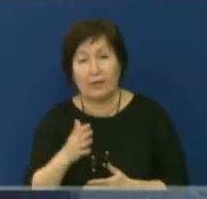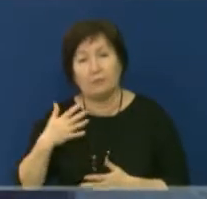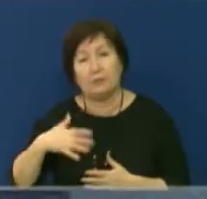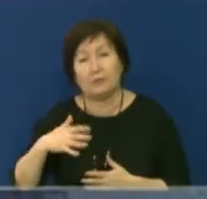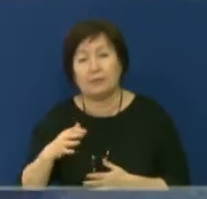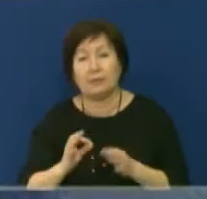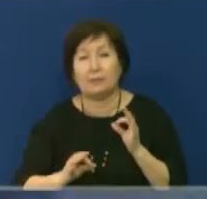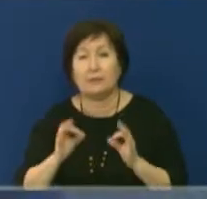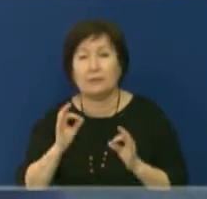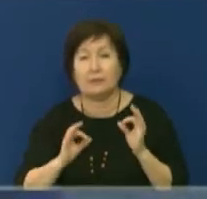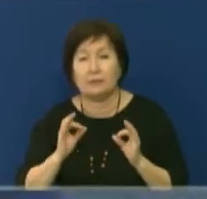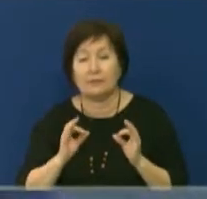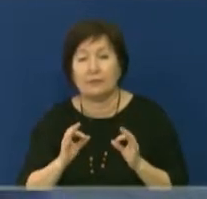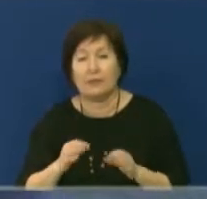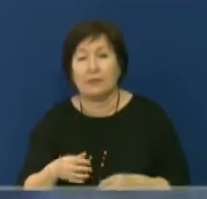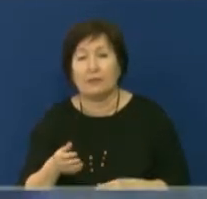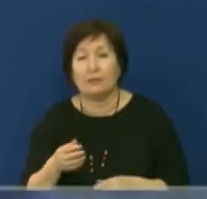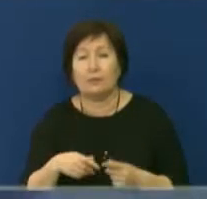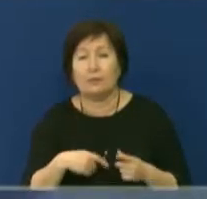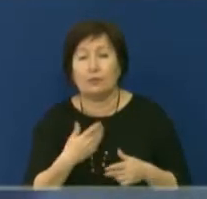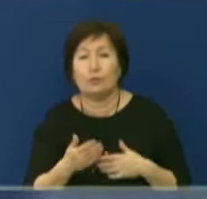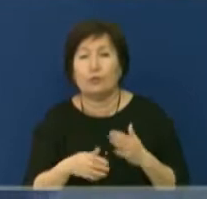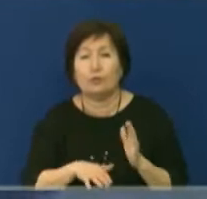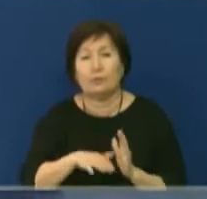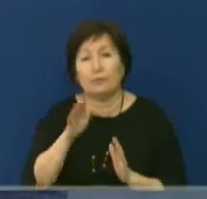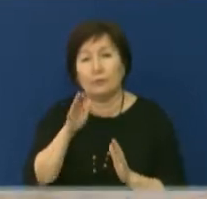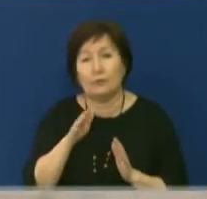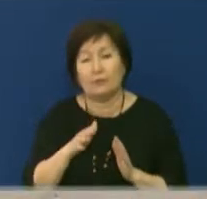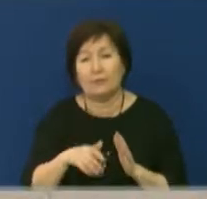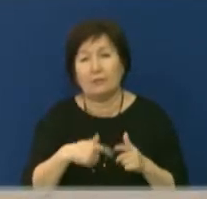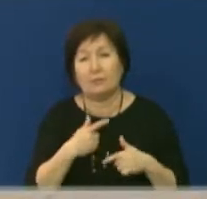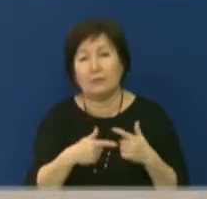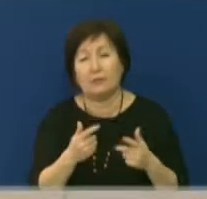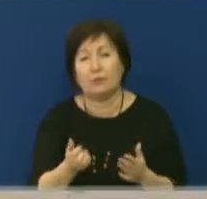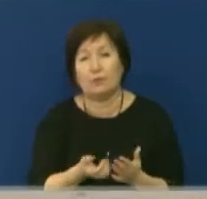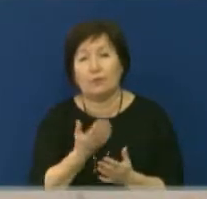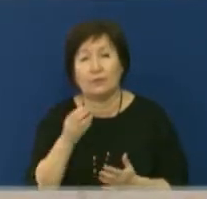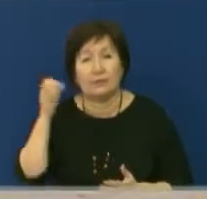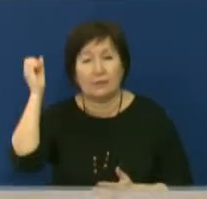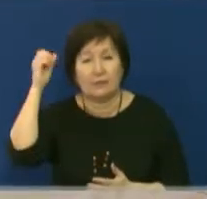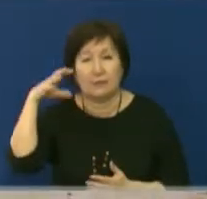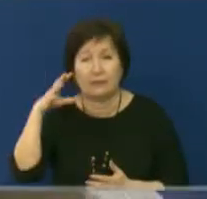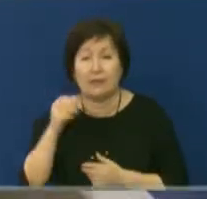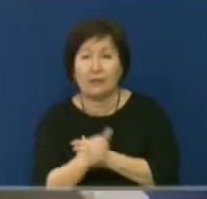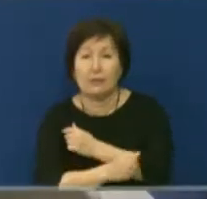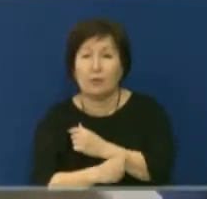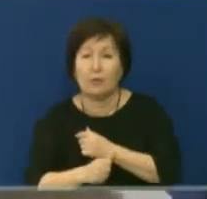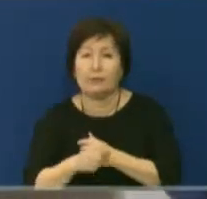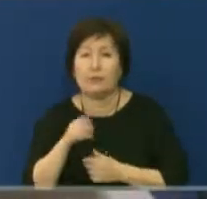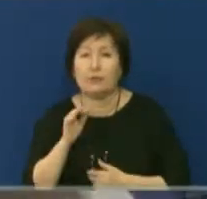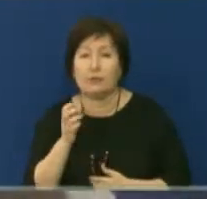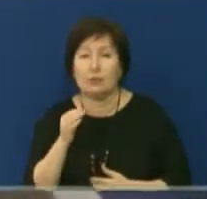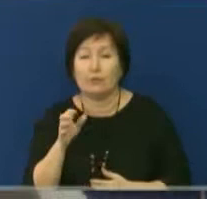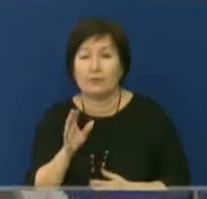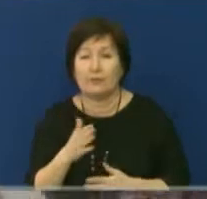видите, светильники, по сравнению с ними экономия энергии будет составлять 60%. В настоящее время на улице Чайковского завершены работы